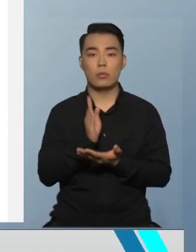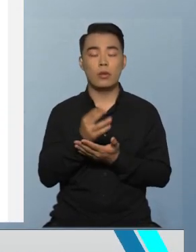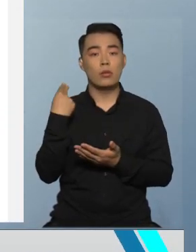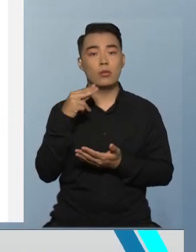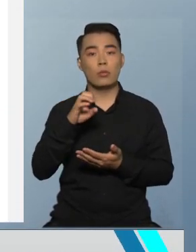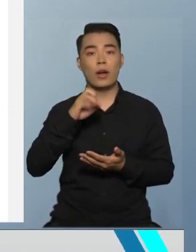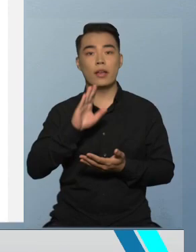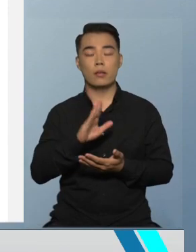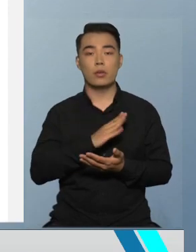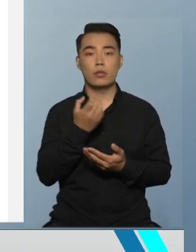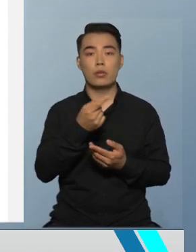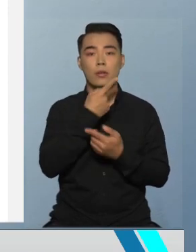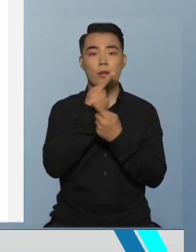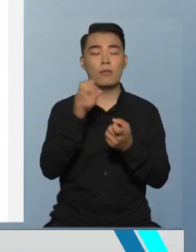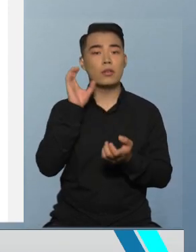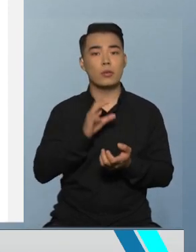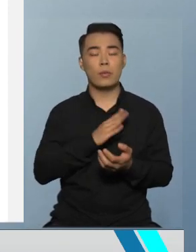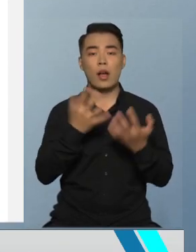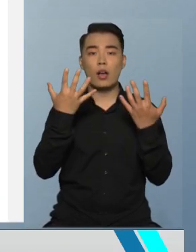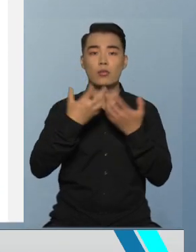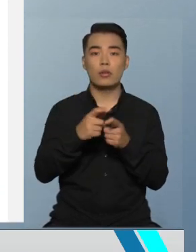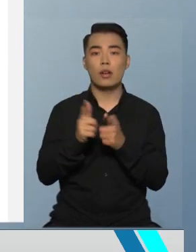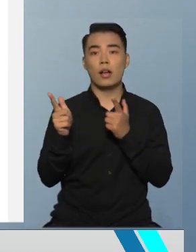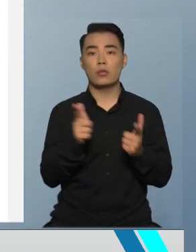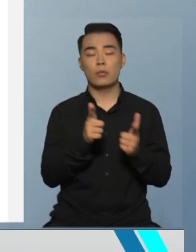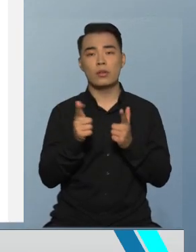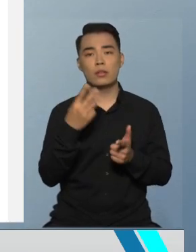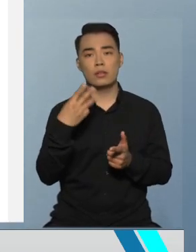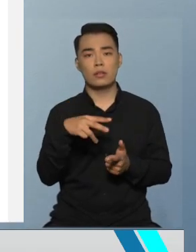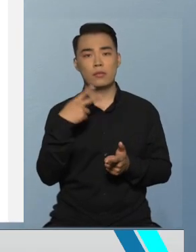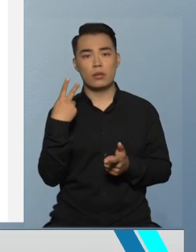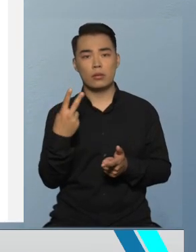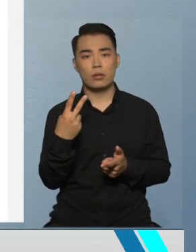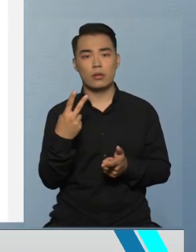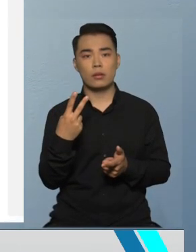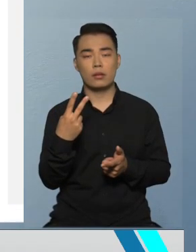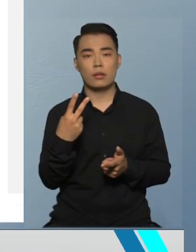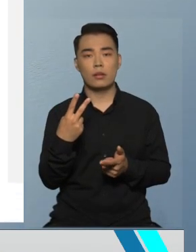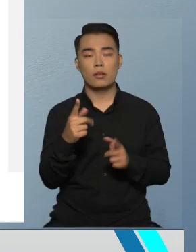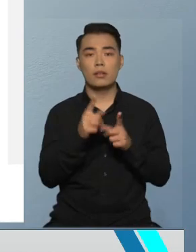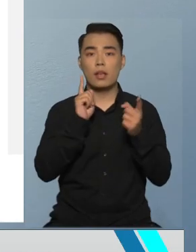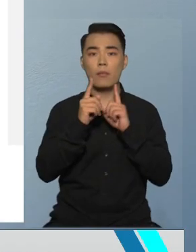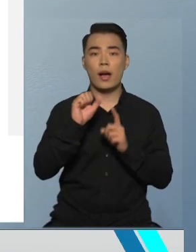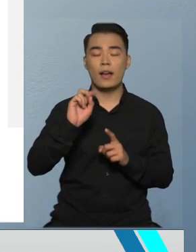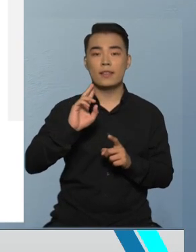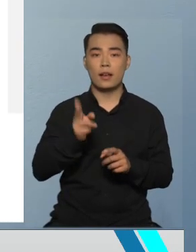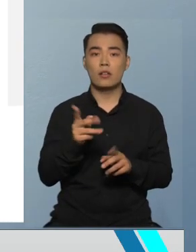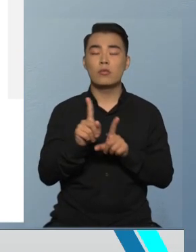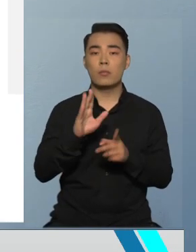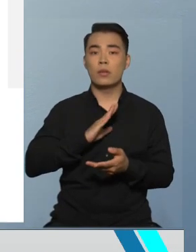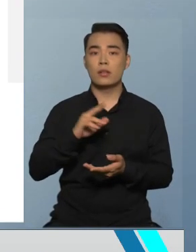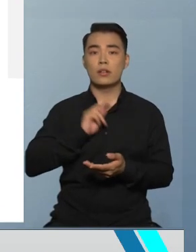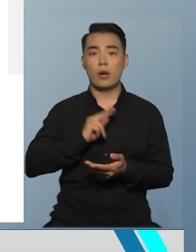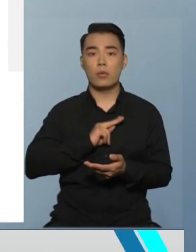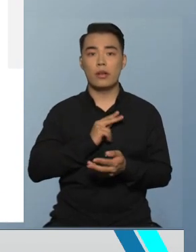Касым Жомарт-Токаев также заслушал отчет о ходе подготовки к 32-й сессии АНК, которая состоится